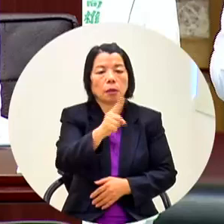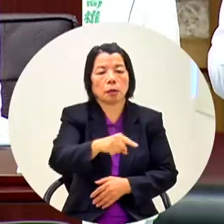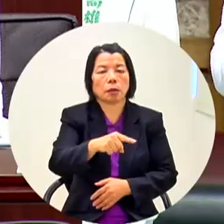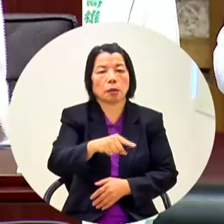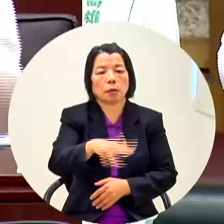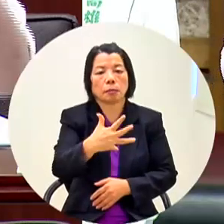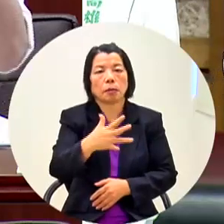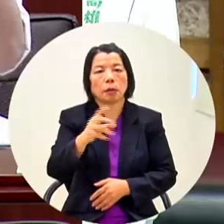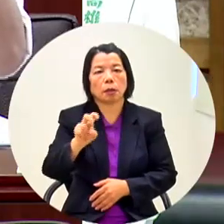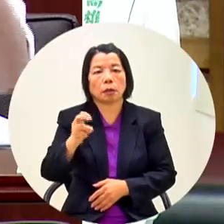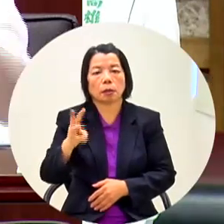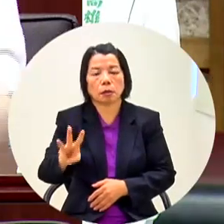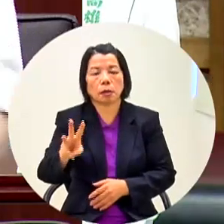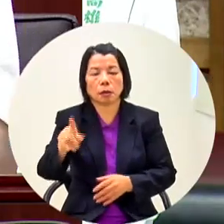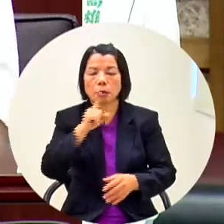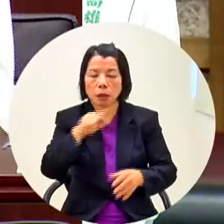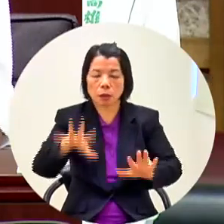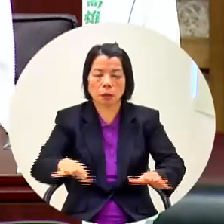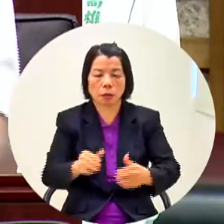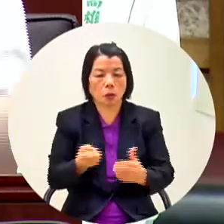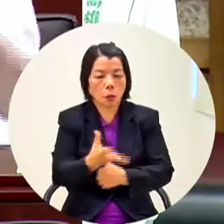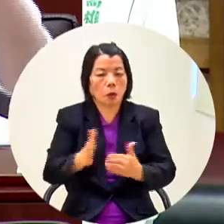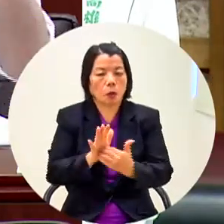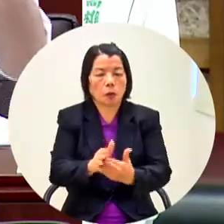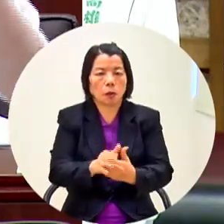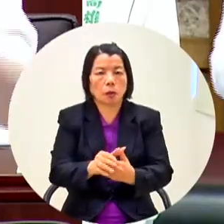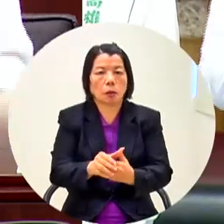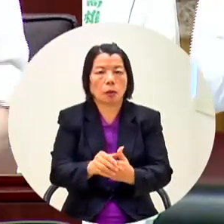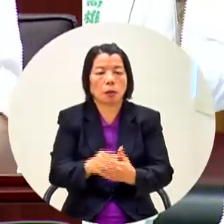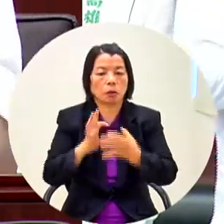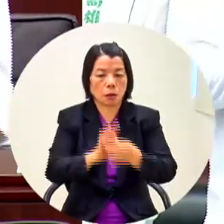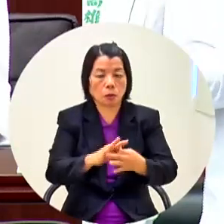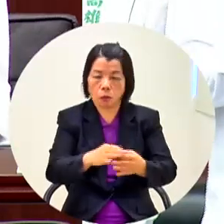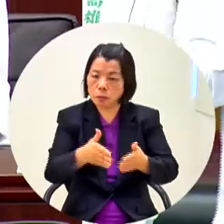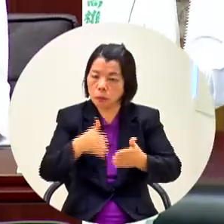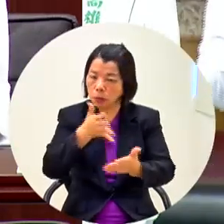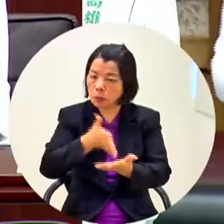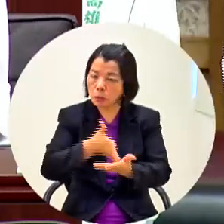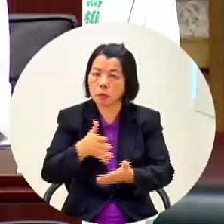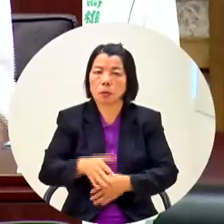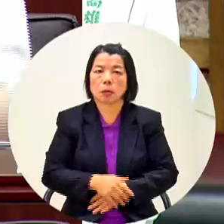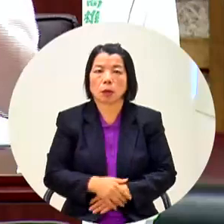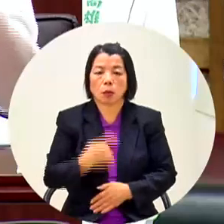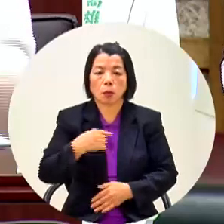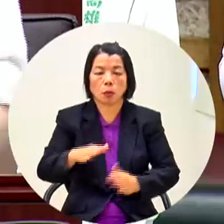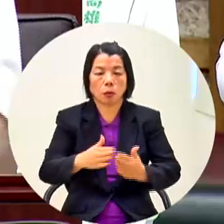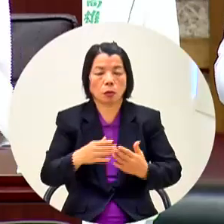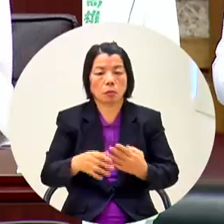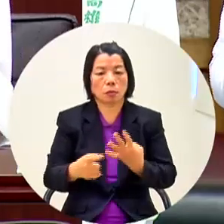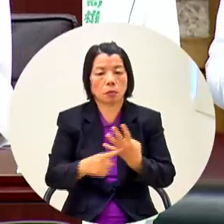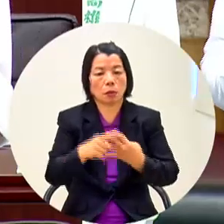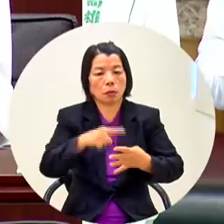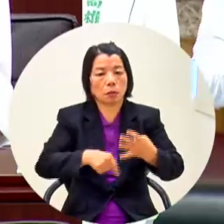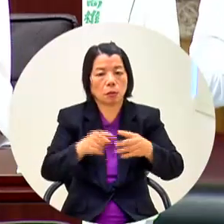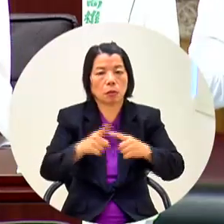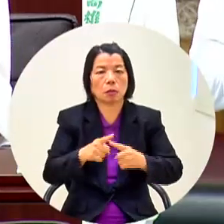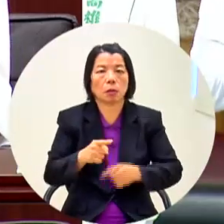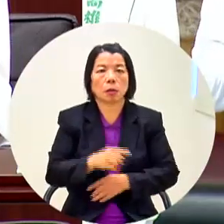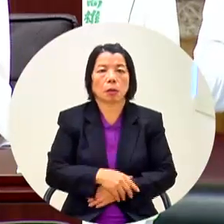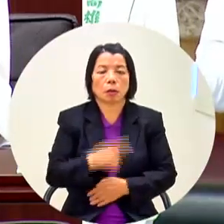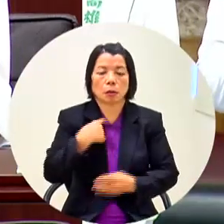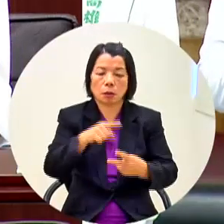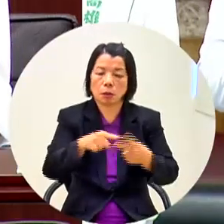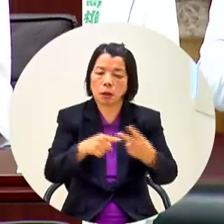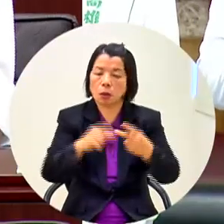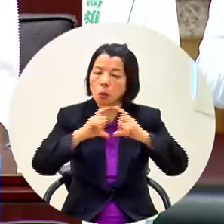同意 的专案， 这个跟防疫都有相关，你不要再绕圈圈了。 有个第二点，我本人是当事人，基于这两点，我都不太适合